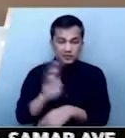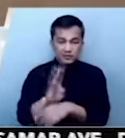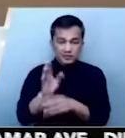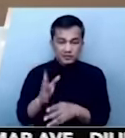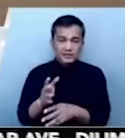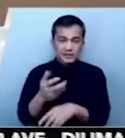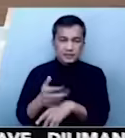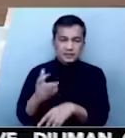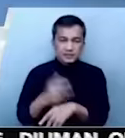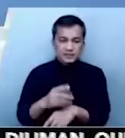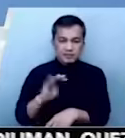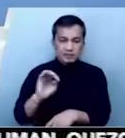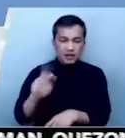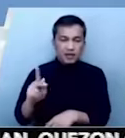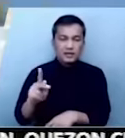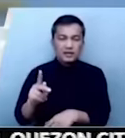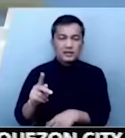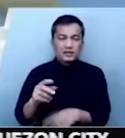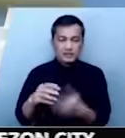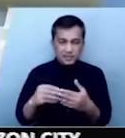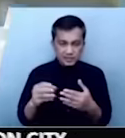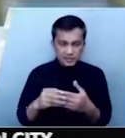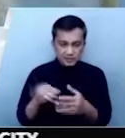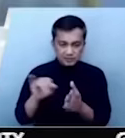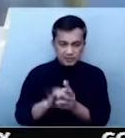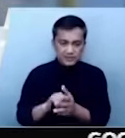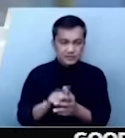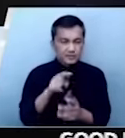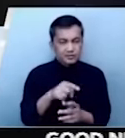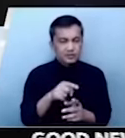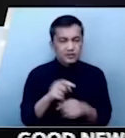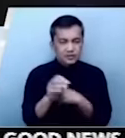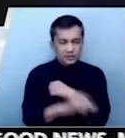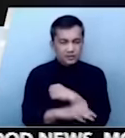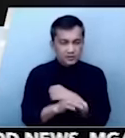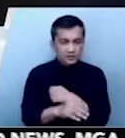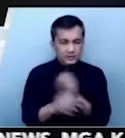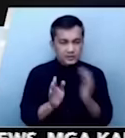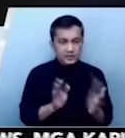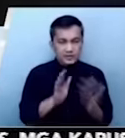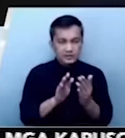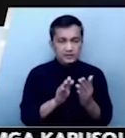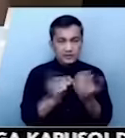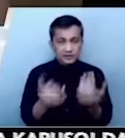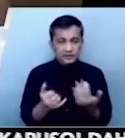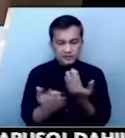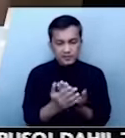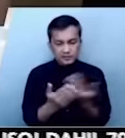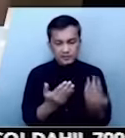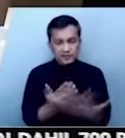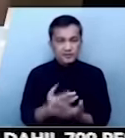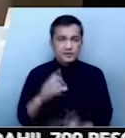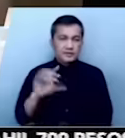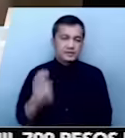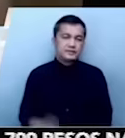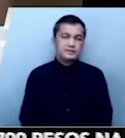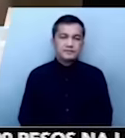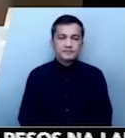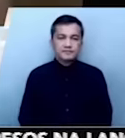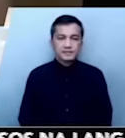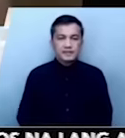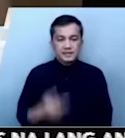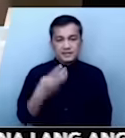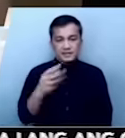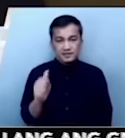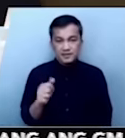dollar at investment scam ng overstay na dayuhan na naharap ngayon sa patong-patong na kaso. Para sa GMA